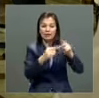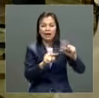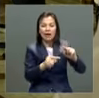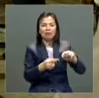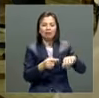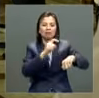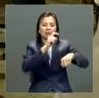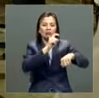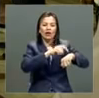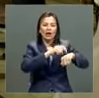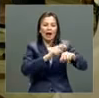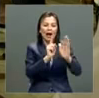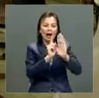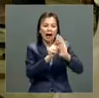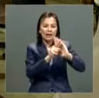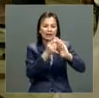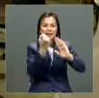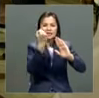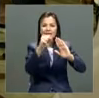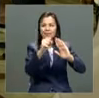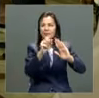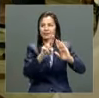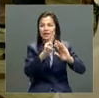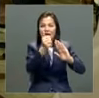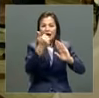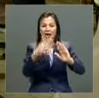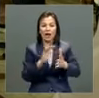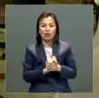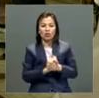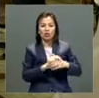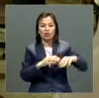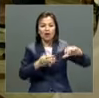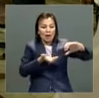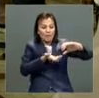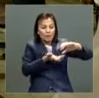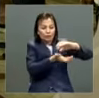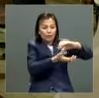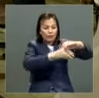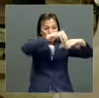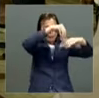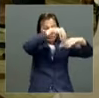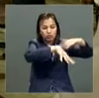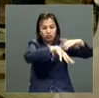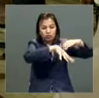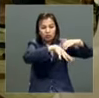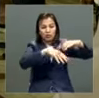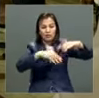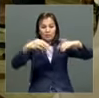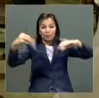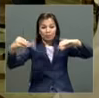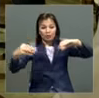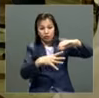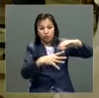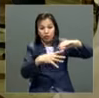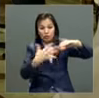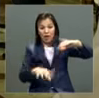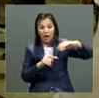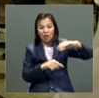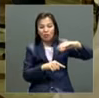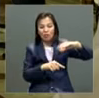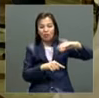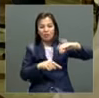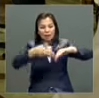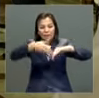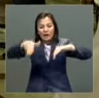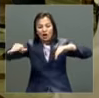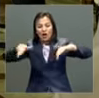าทีเท่านั้นก็ใช้ได้ผลแล้วนะครับแล้วก็รังสีถูกวิเคราะห์ออกมาแล้วนะครับว่าไม่กระจายไปถึงข้